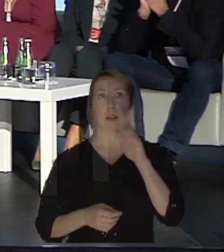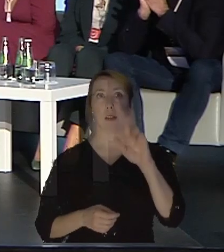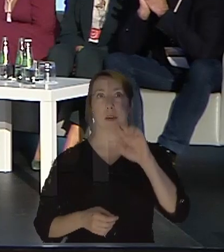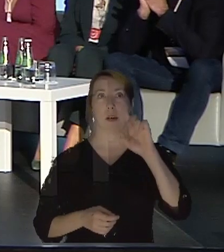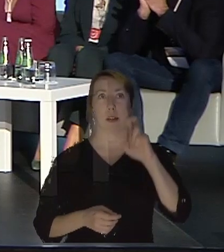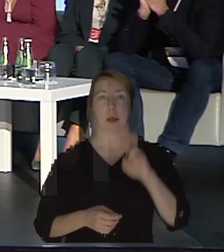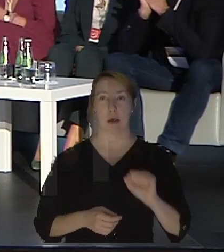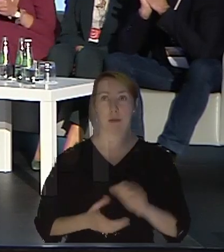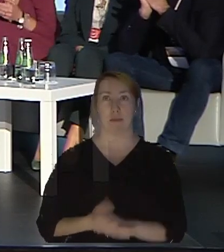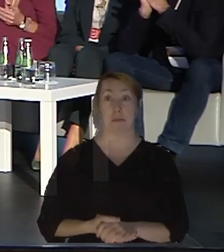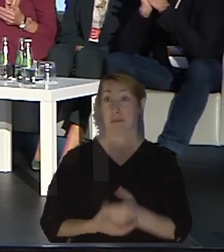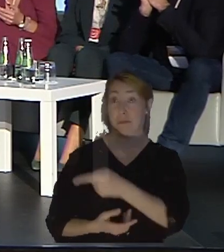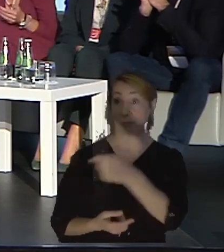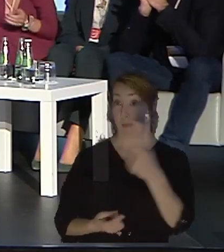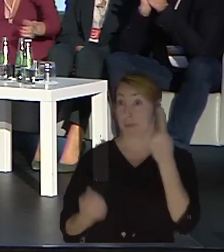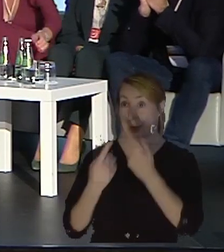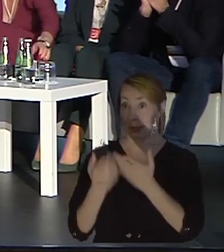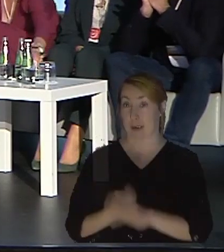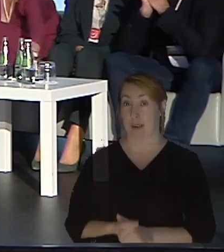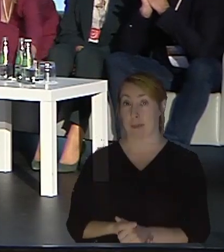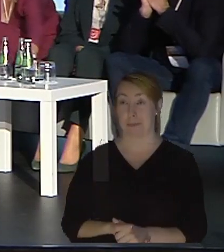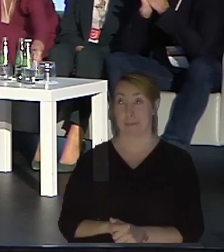Co wy na to?